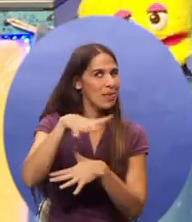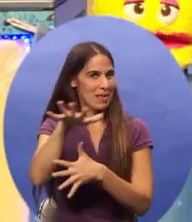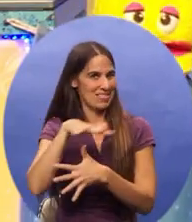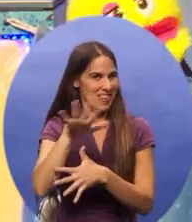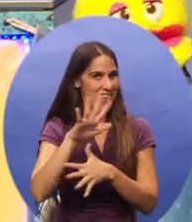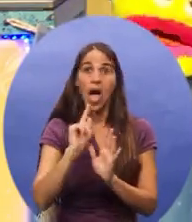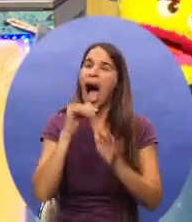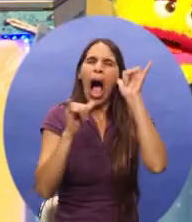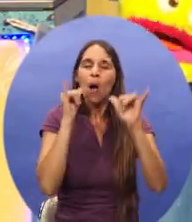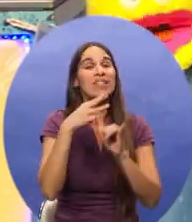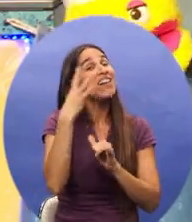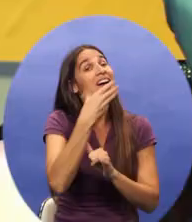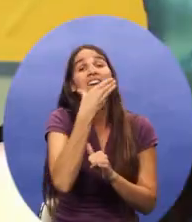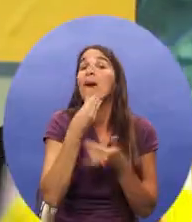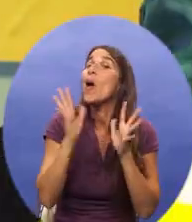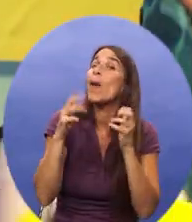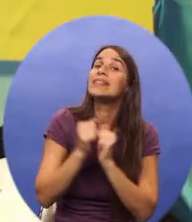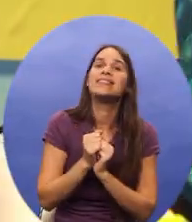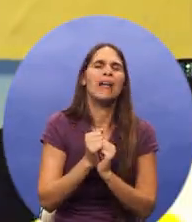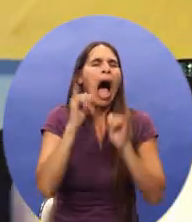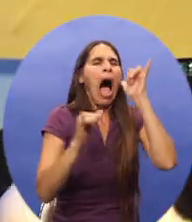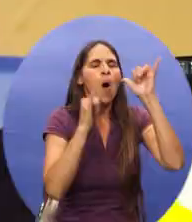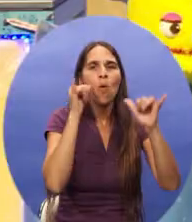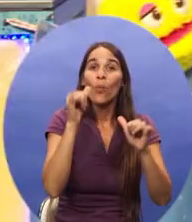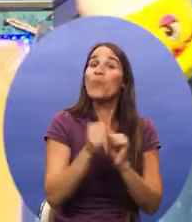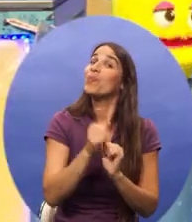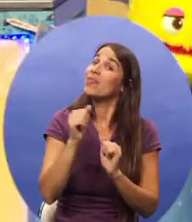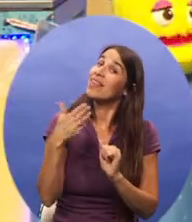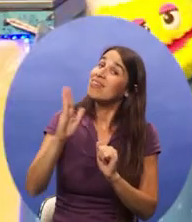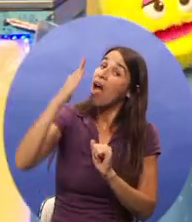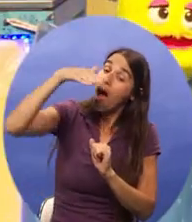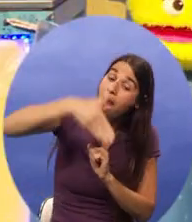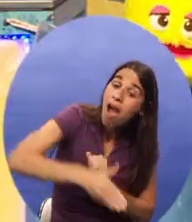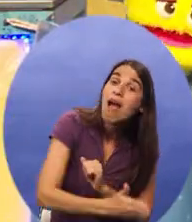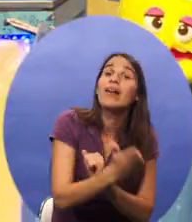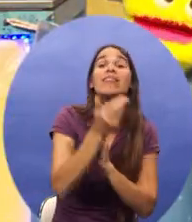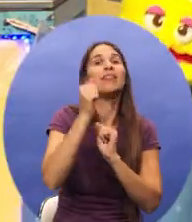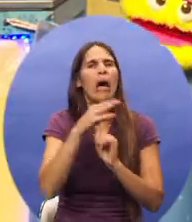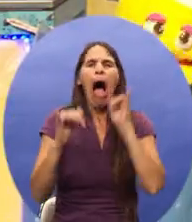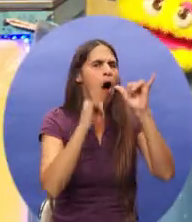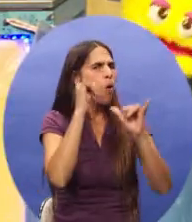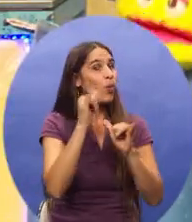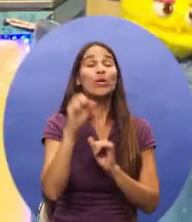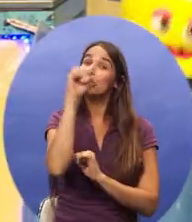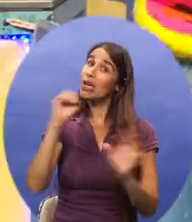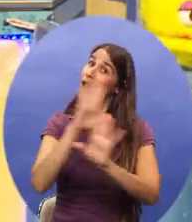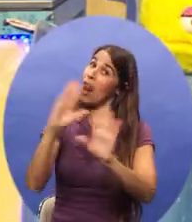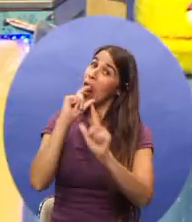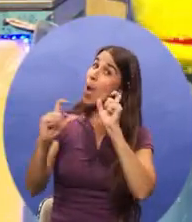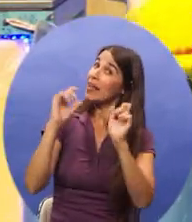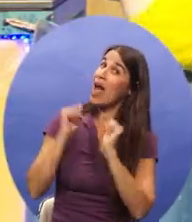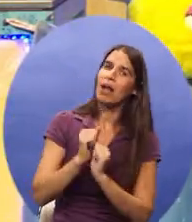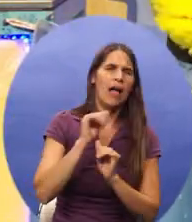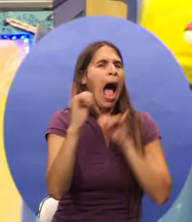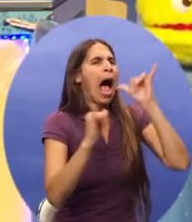קוני שבא סביבה שפה יפה מאוד הוא דק במצולה הוא